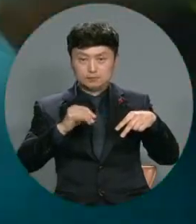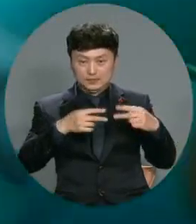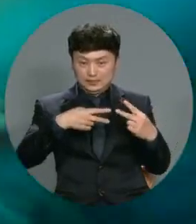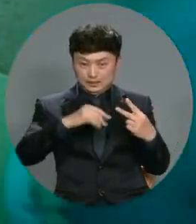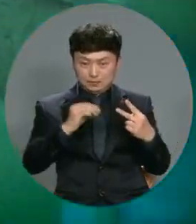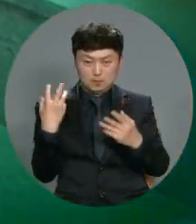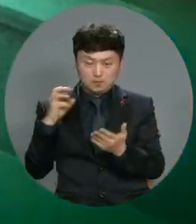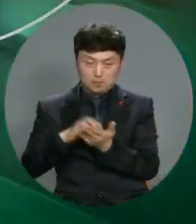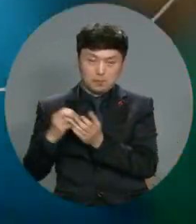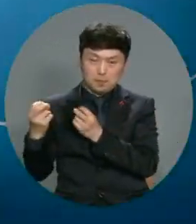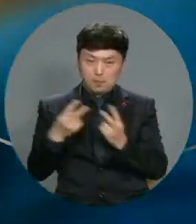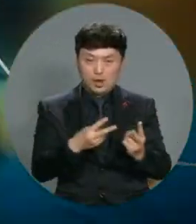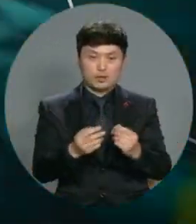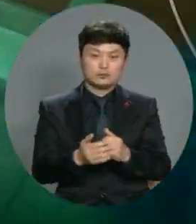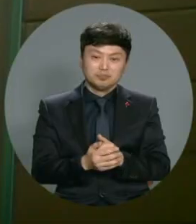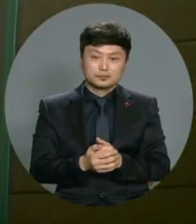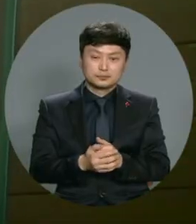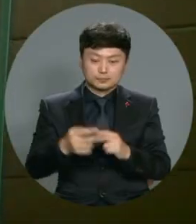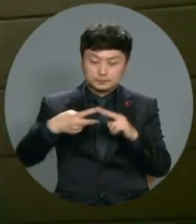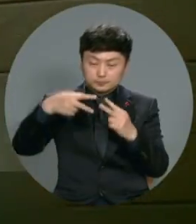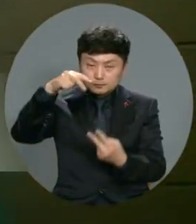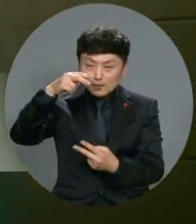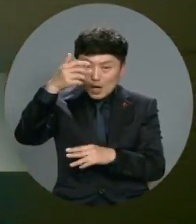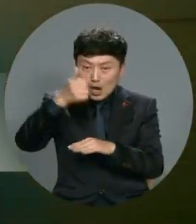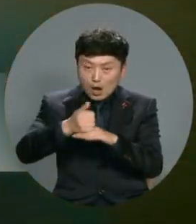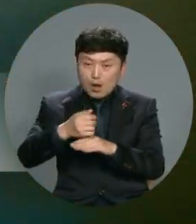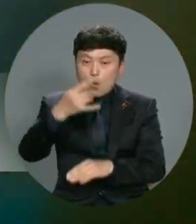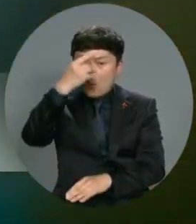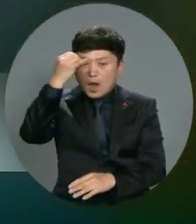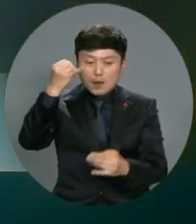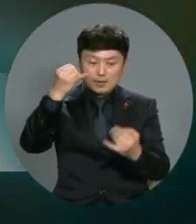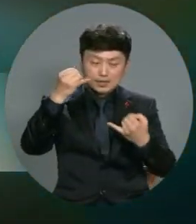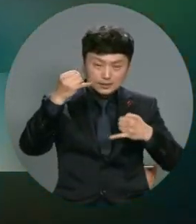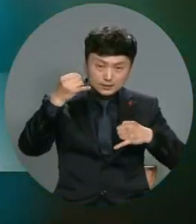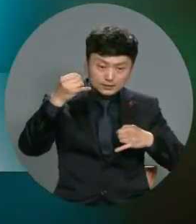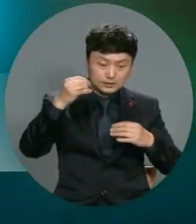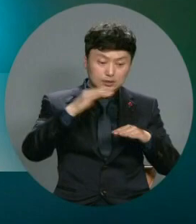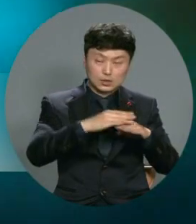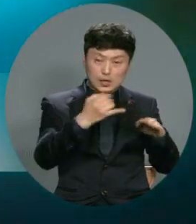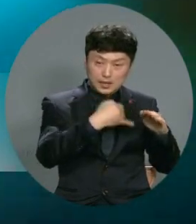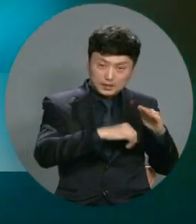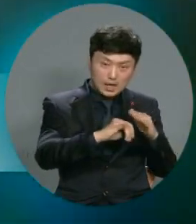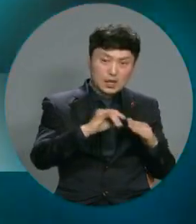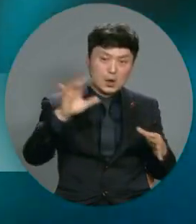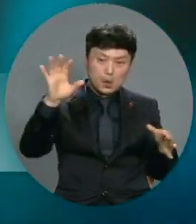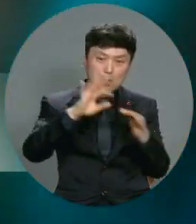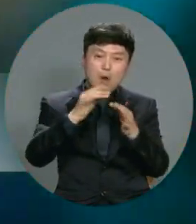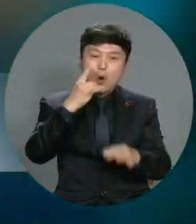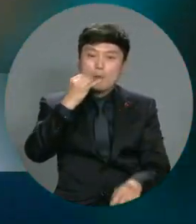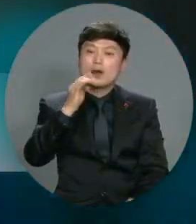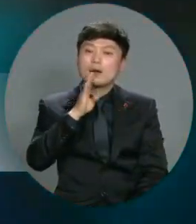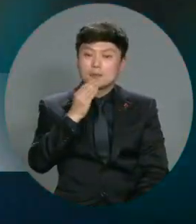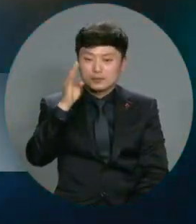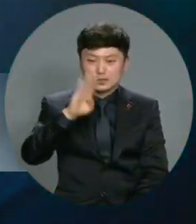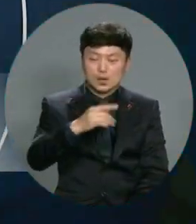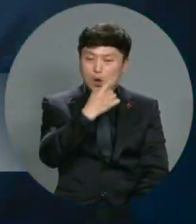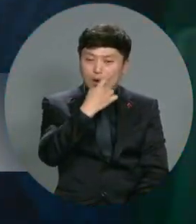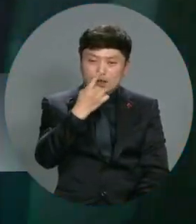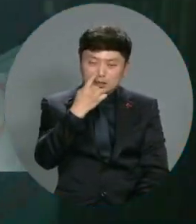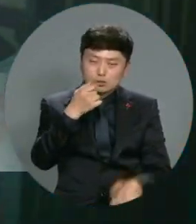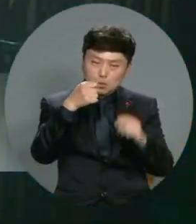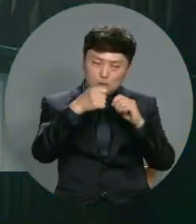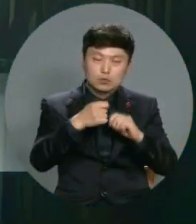DNA 감정을 통해 석씨와 숨진 아이는 모녀관계가 인정되지만 미성년자 약취는 증명이 부족했다며 당시